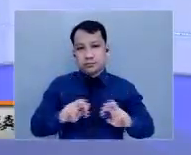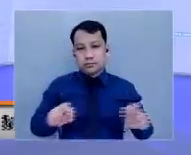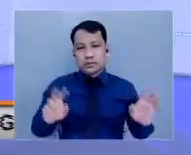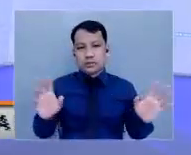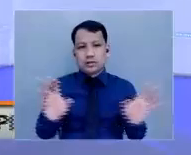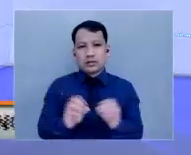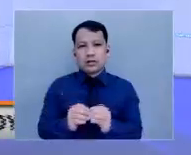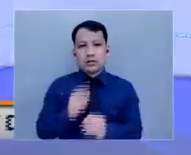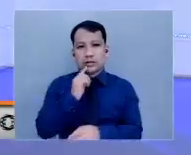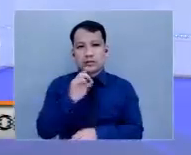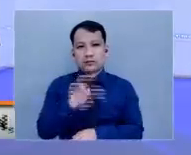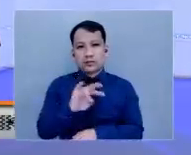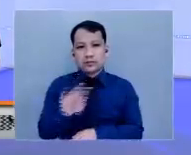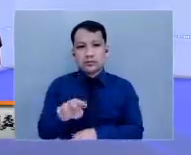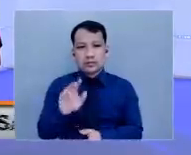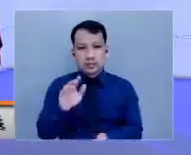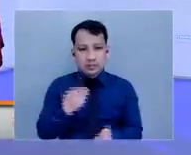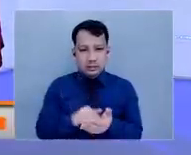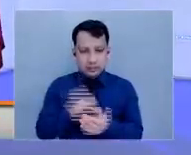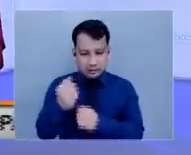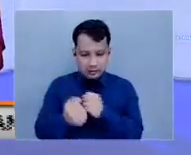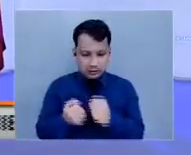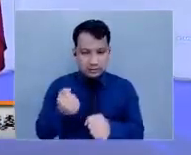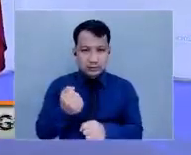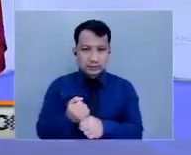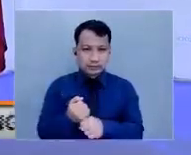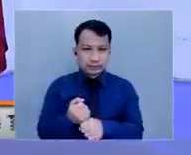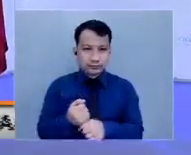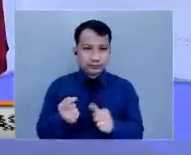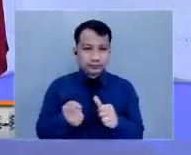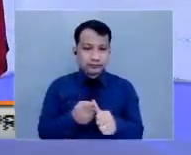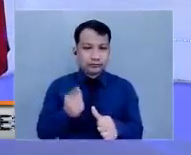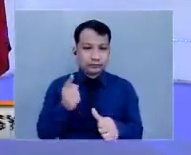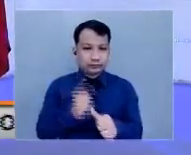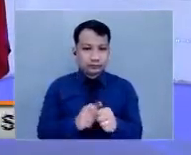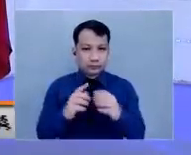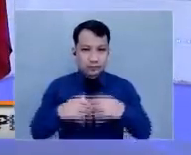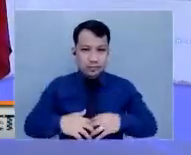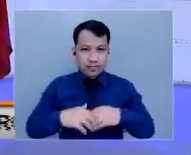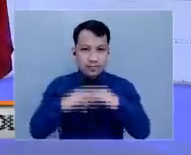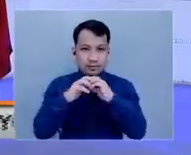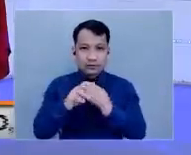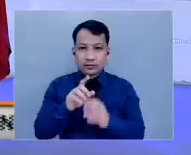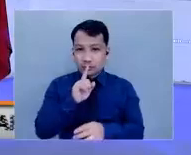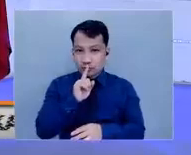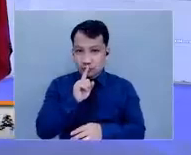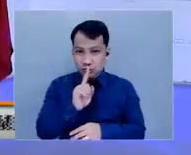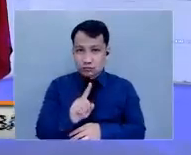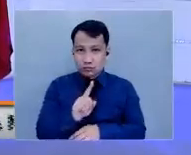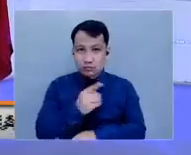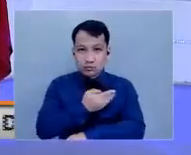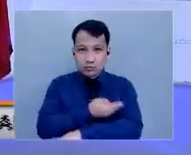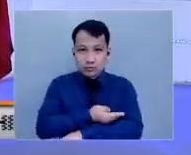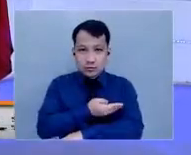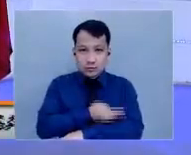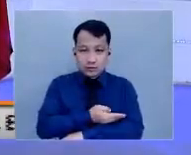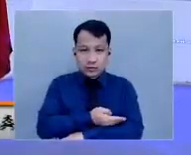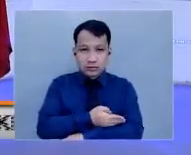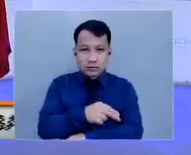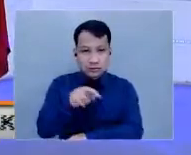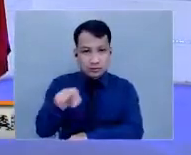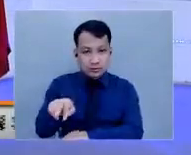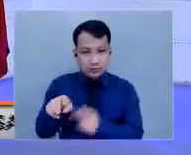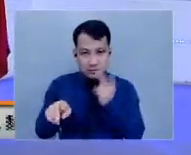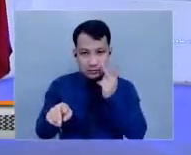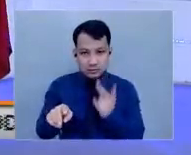na 77,000 years ago nang unang mabuo ang isang totoong mattress. Dahil po yan sa natagpuang